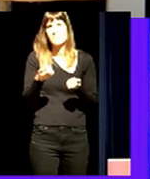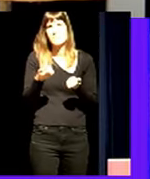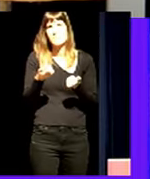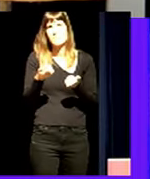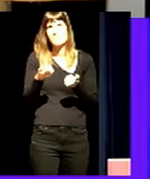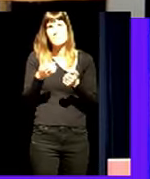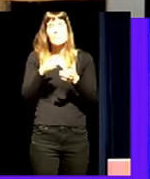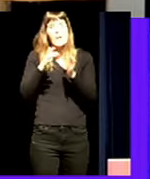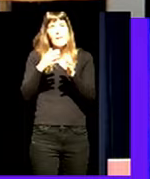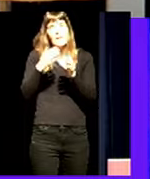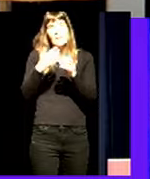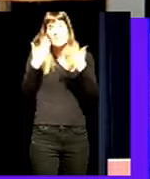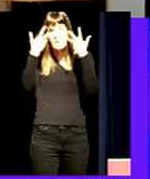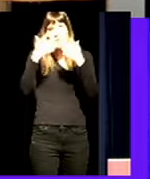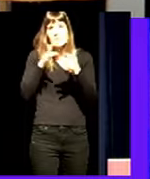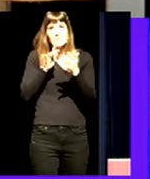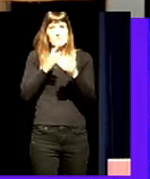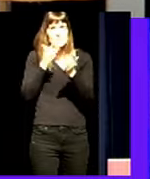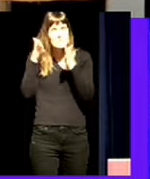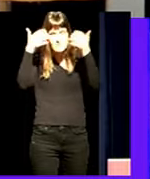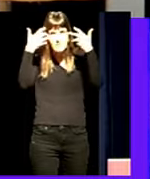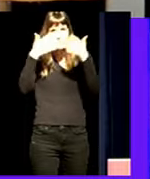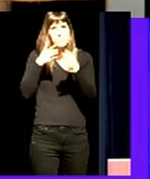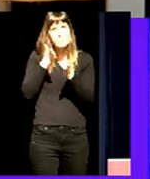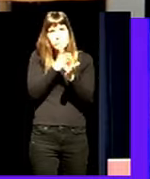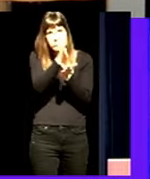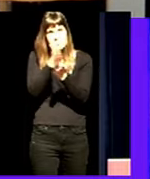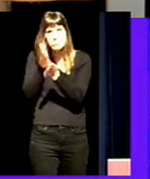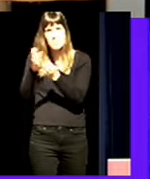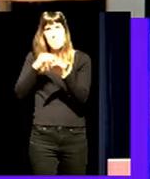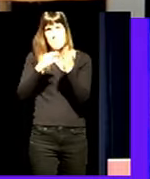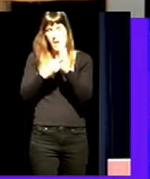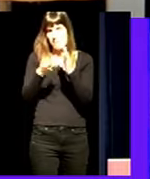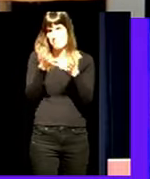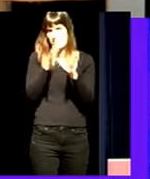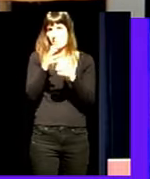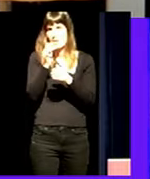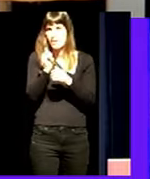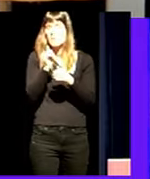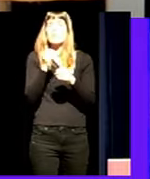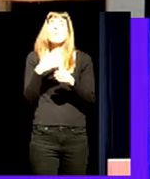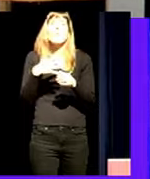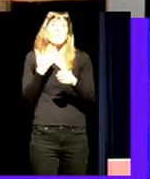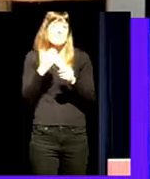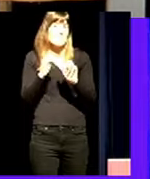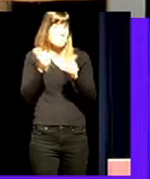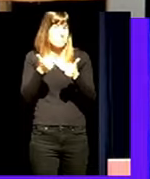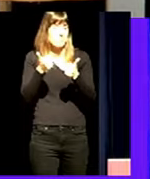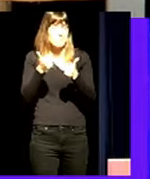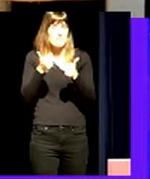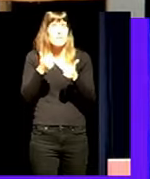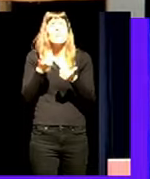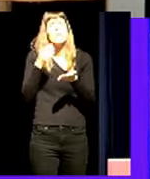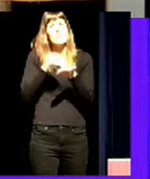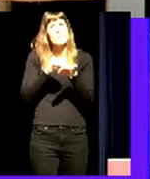jarraibideak, seguren da, hemen implementatu alditzakegunak. Eta gainera berak aipatu egin duen modun, ez da, askotan,